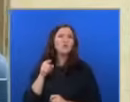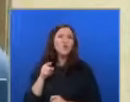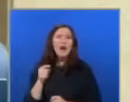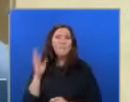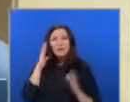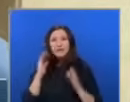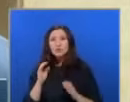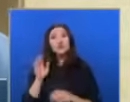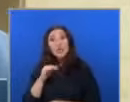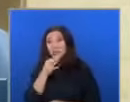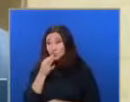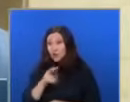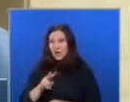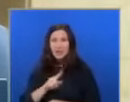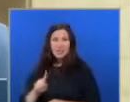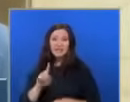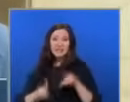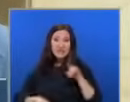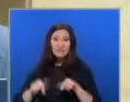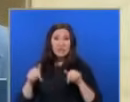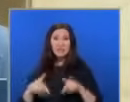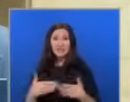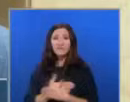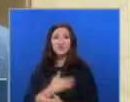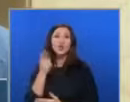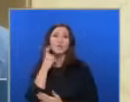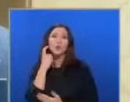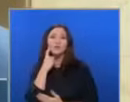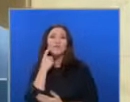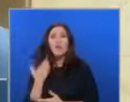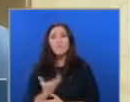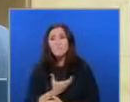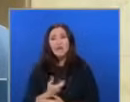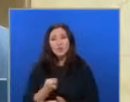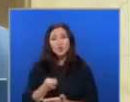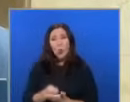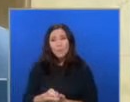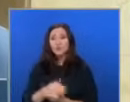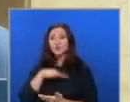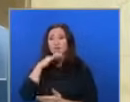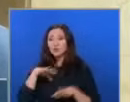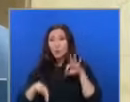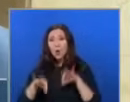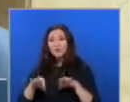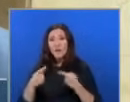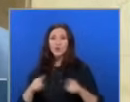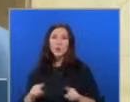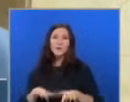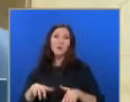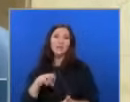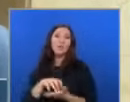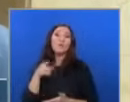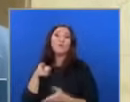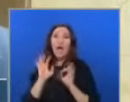ще се случи или не, зависи дали тази вечер Борисов и Пеевски ще накупат достатъчно гласове от други парламентарни групи. Това